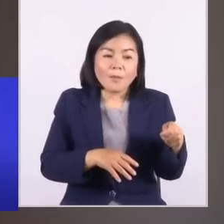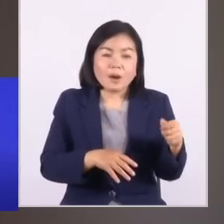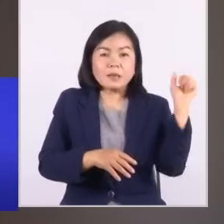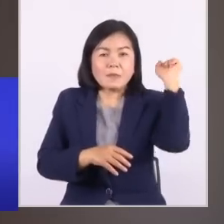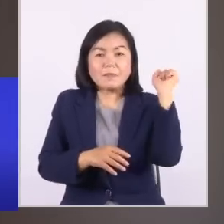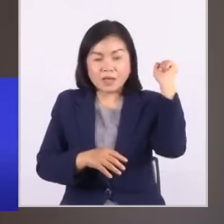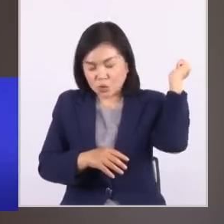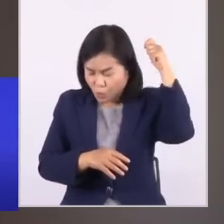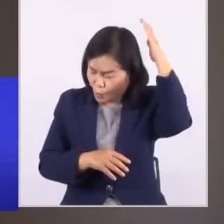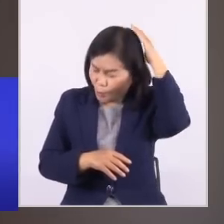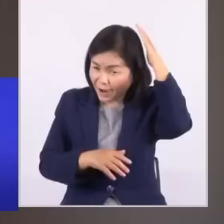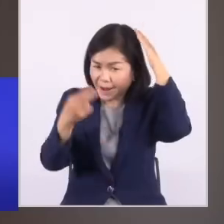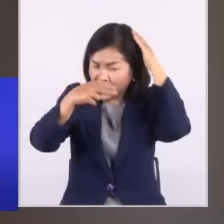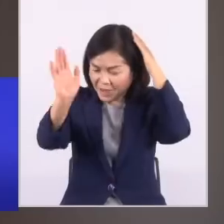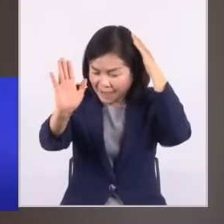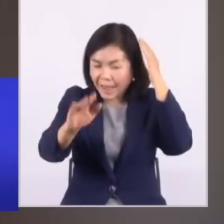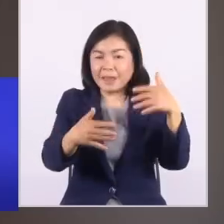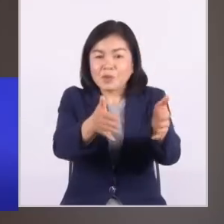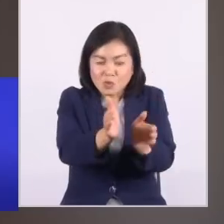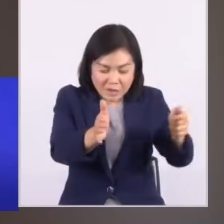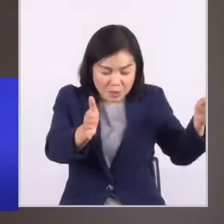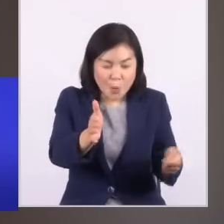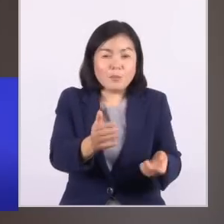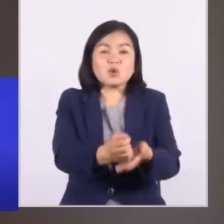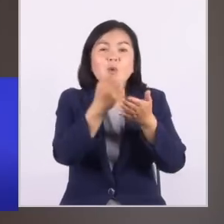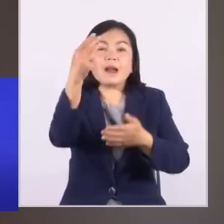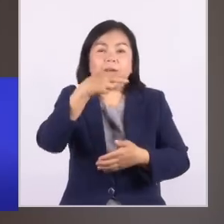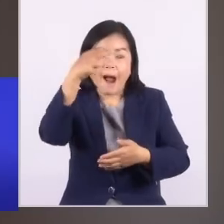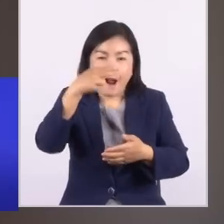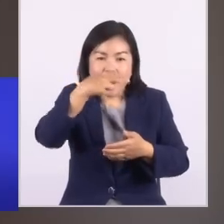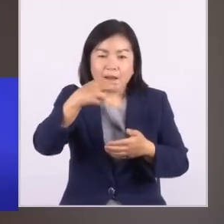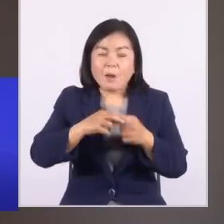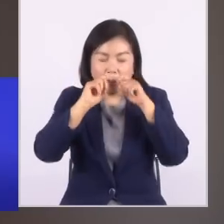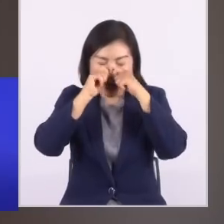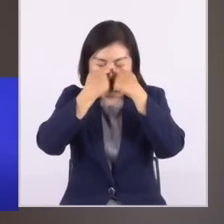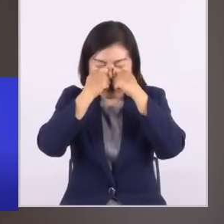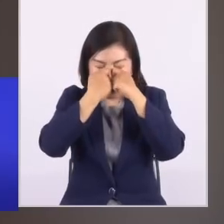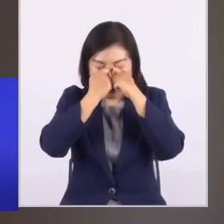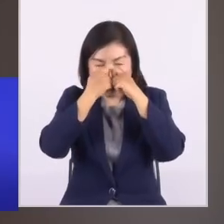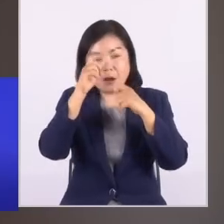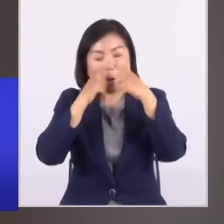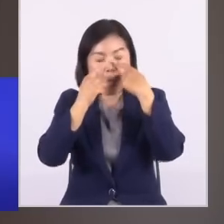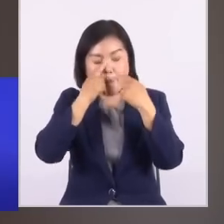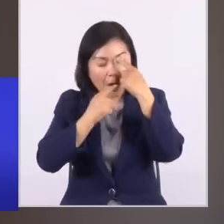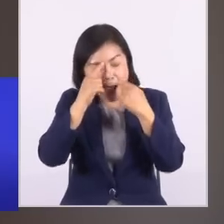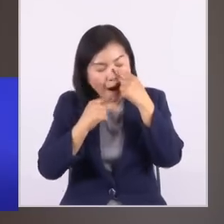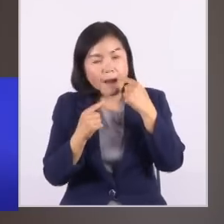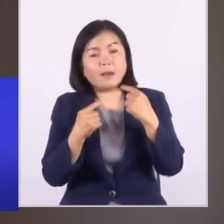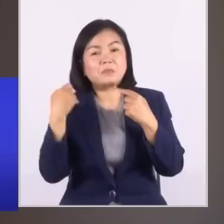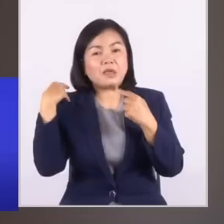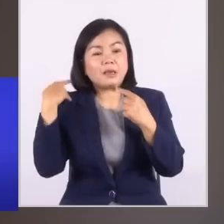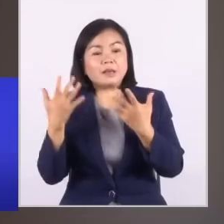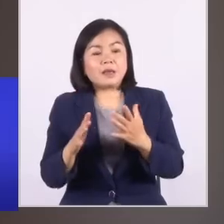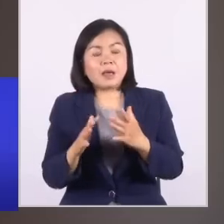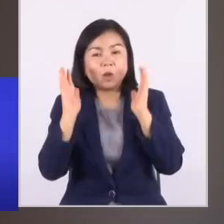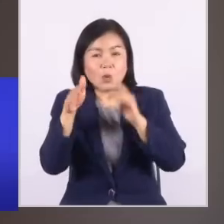ไปทุบหัวหลาน ทุบโอ่งค่ะ ไปช่วยชีวิตด้วย ติดอยู่ในโอ่งร้องไห้หน้าซบขอบโอ่งนะร้องไห้กระซิกแต่ว่าคน